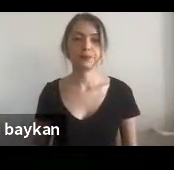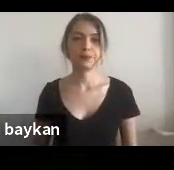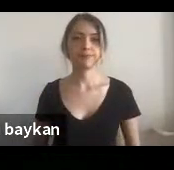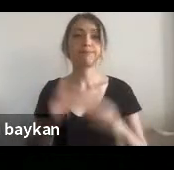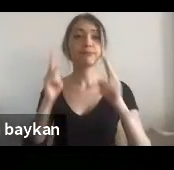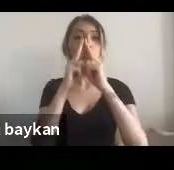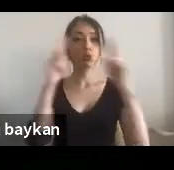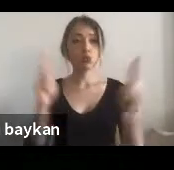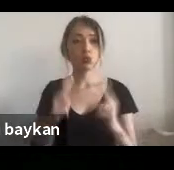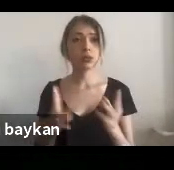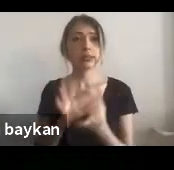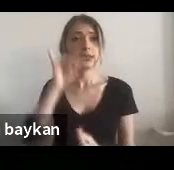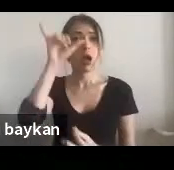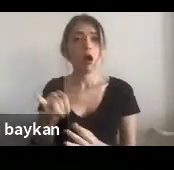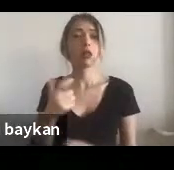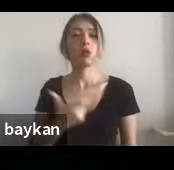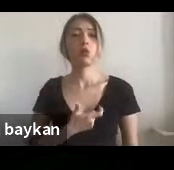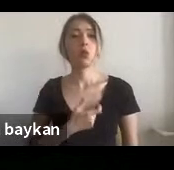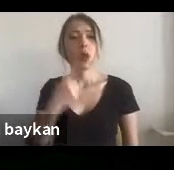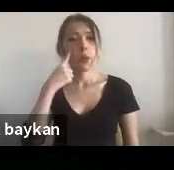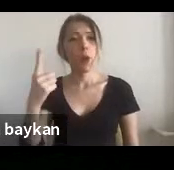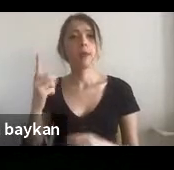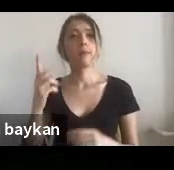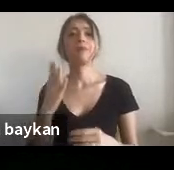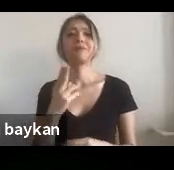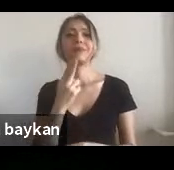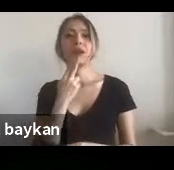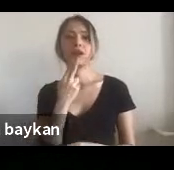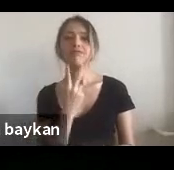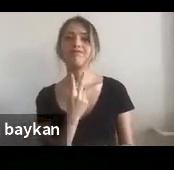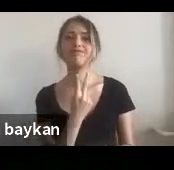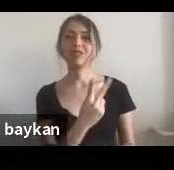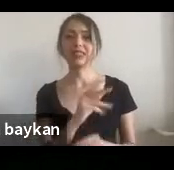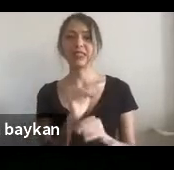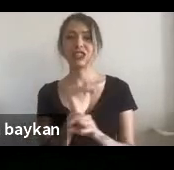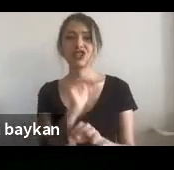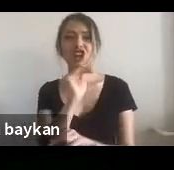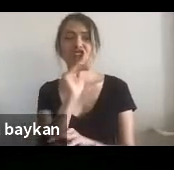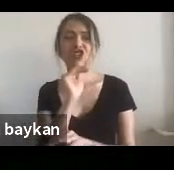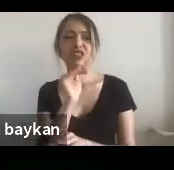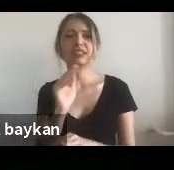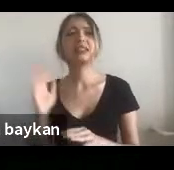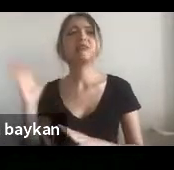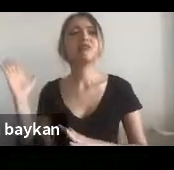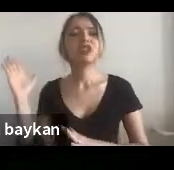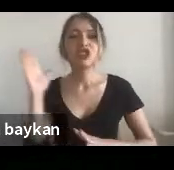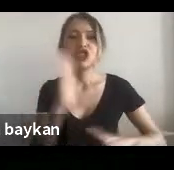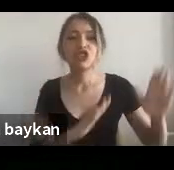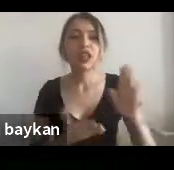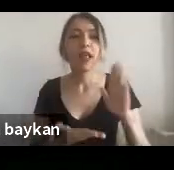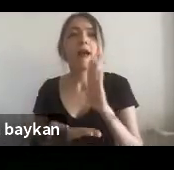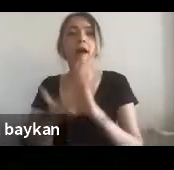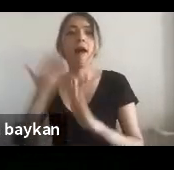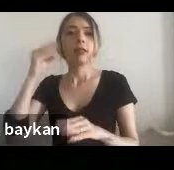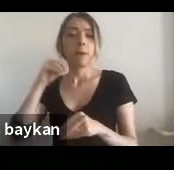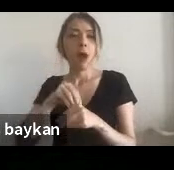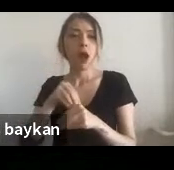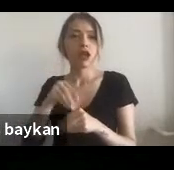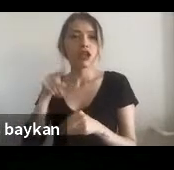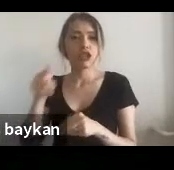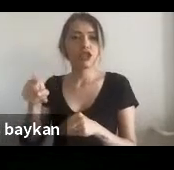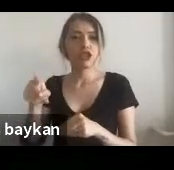Uluslararası insan hakları hukukunca kadına karşı her ortamdaki her türlü şiddeti ortadan kaldırmakla yükümlü olan